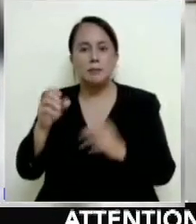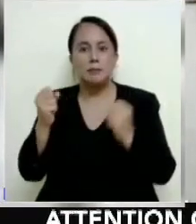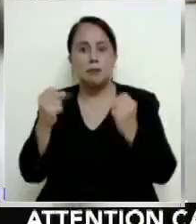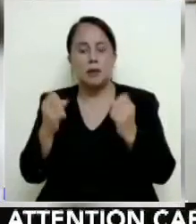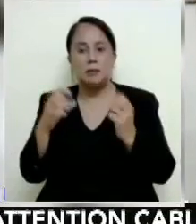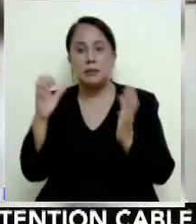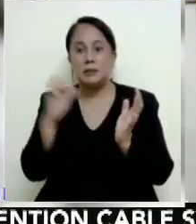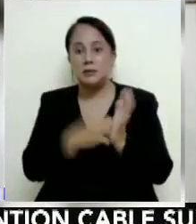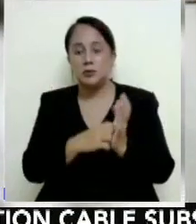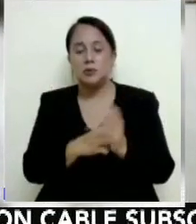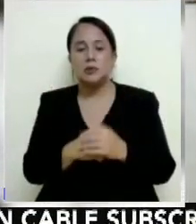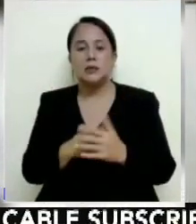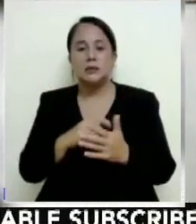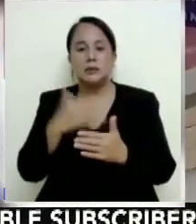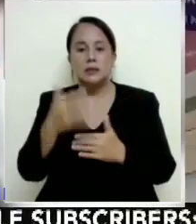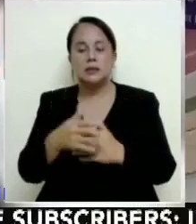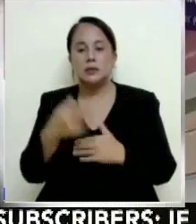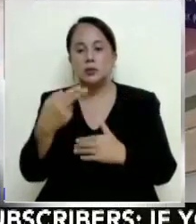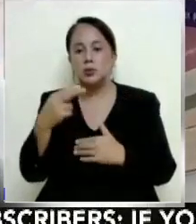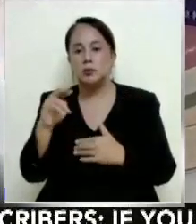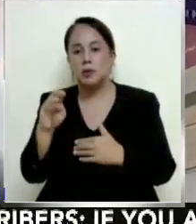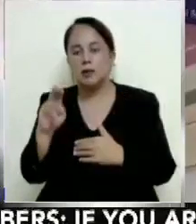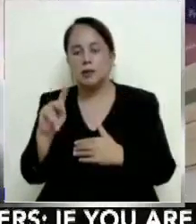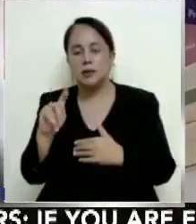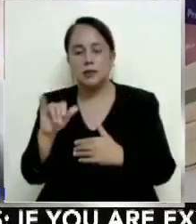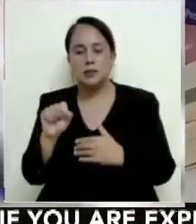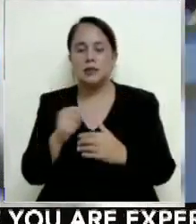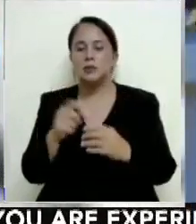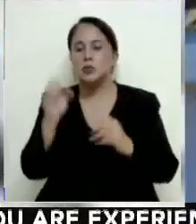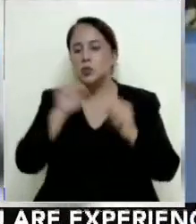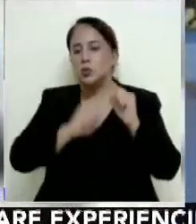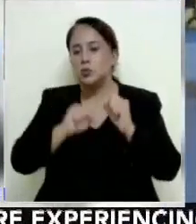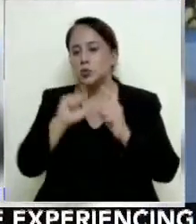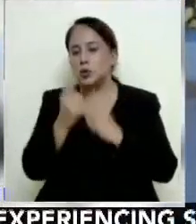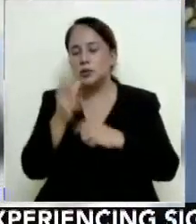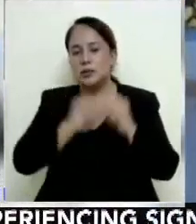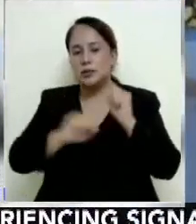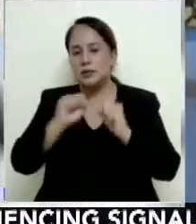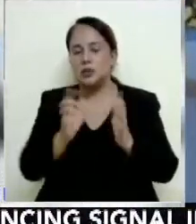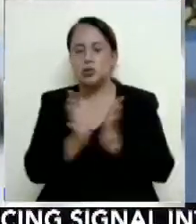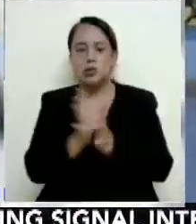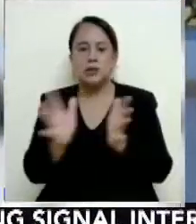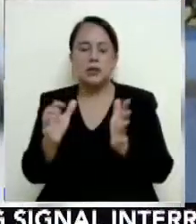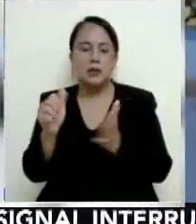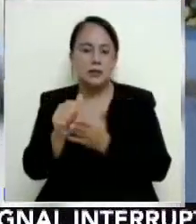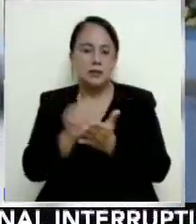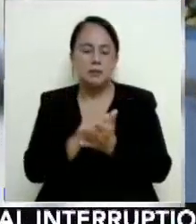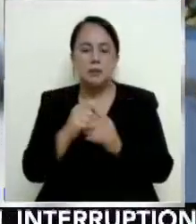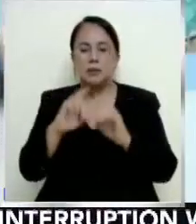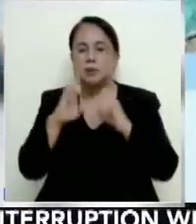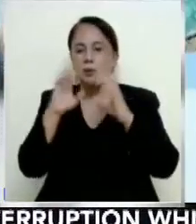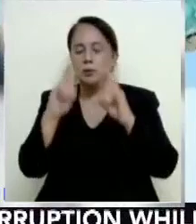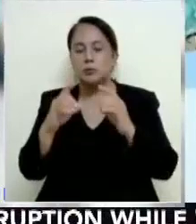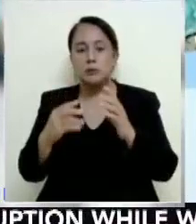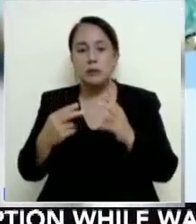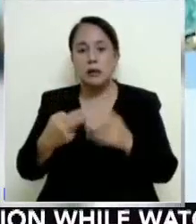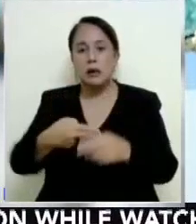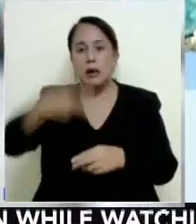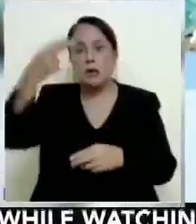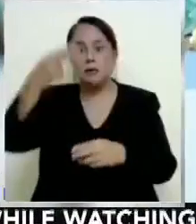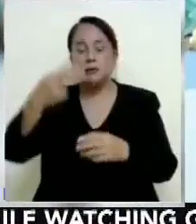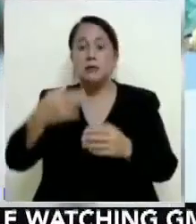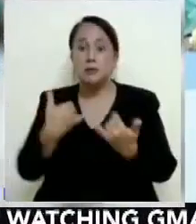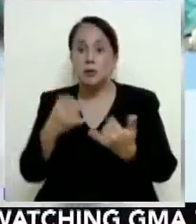sumusunod sa humanities and social sciences at general academics. Pero sabi ng DepEd, tumataas ang enrollment dito. Sa ngayon,